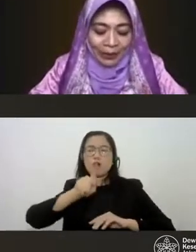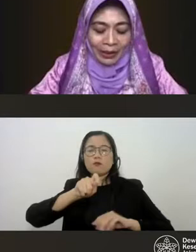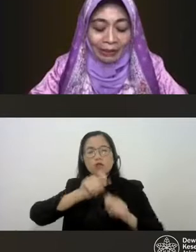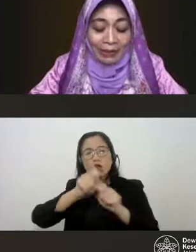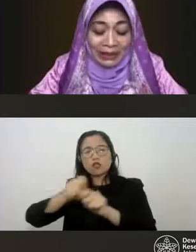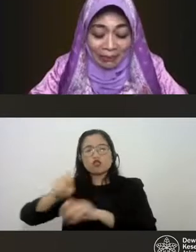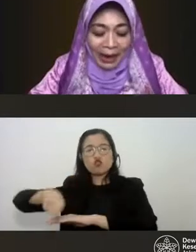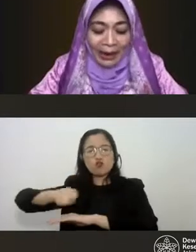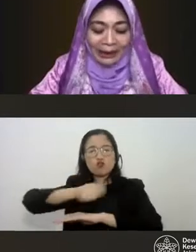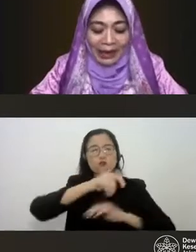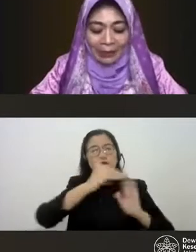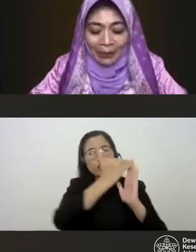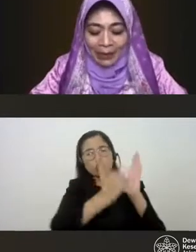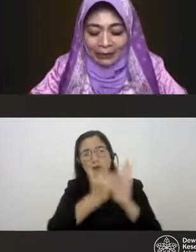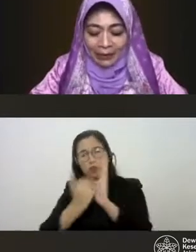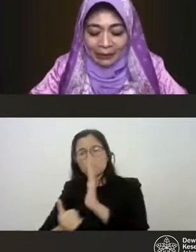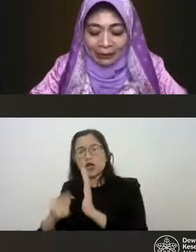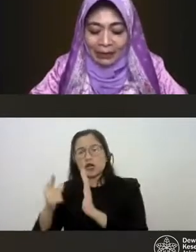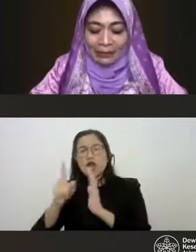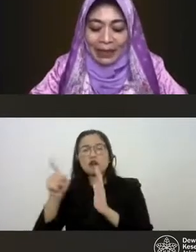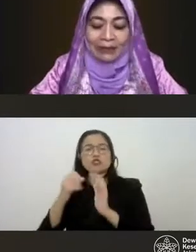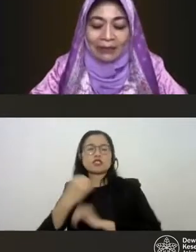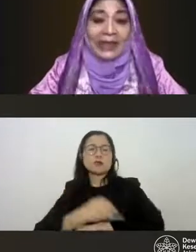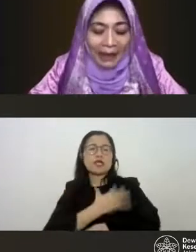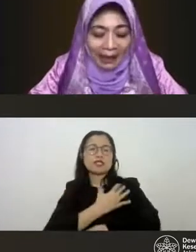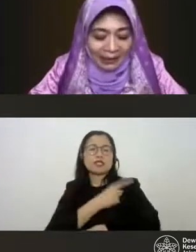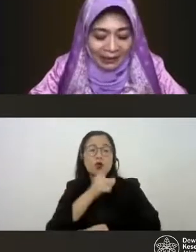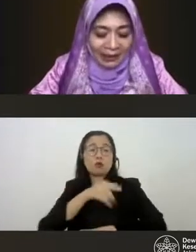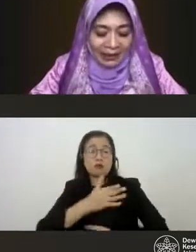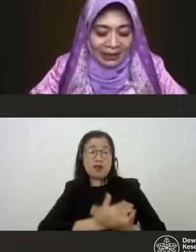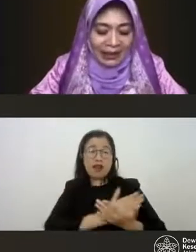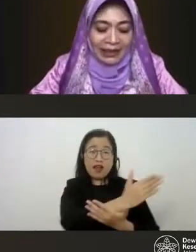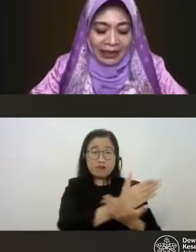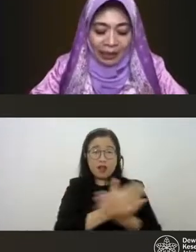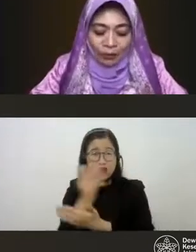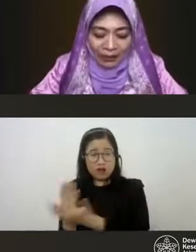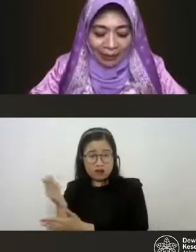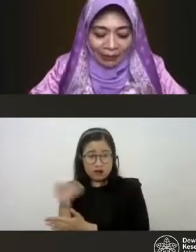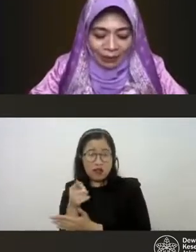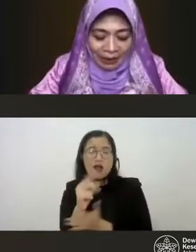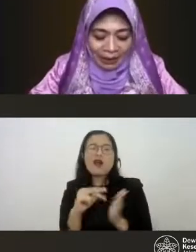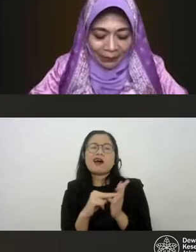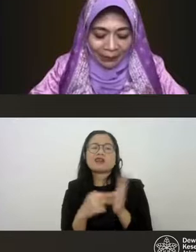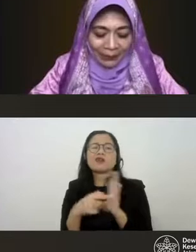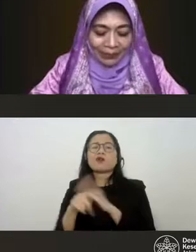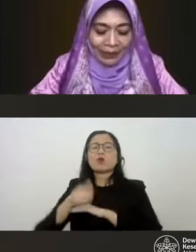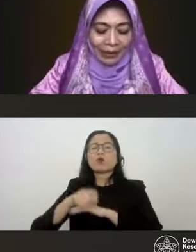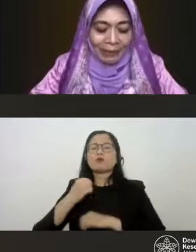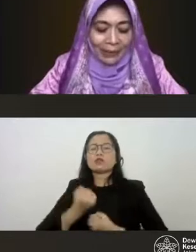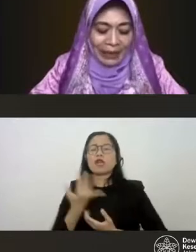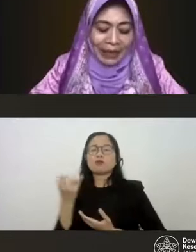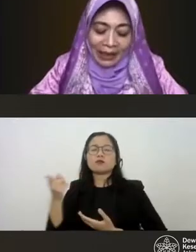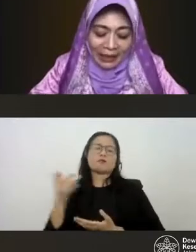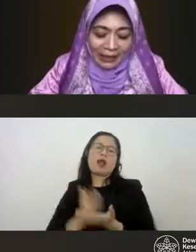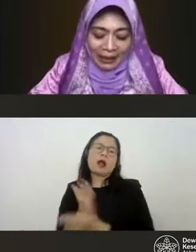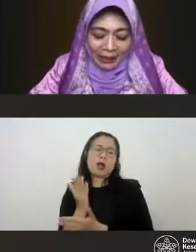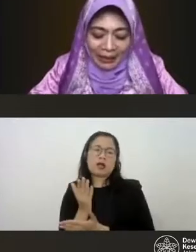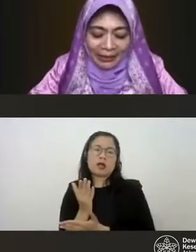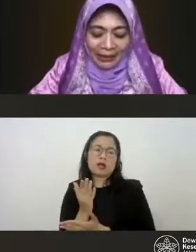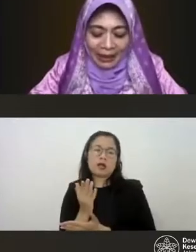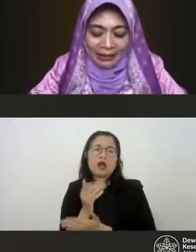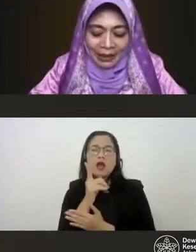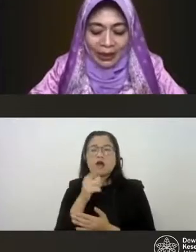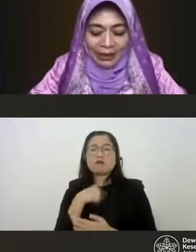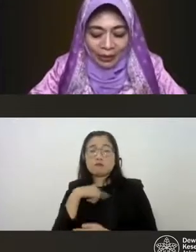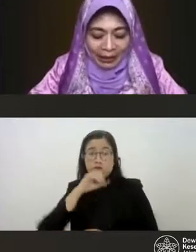hukum. Penyimpangan terhadap prinsip-prinsip ini berarti menyalahi cita-cita hukum Islam itu sendiri. Pernyataan yang tidak